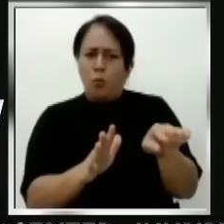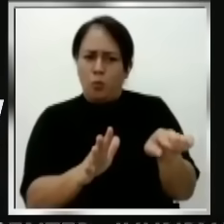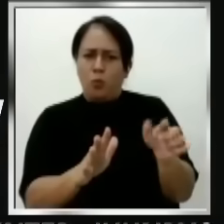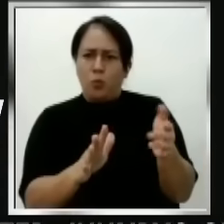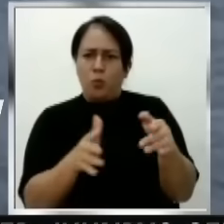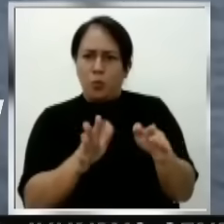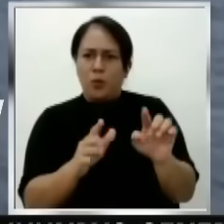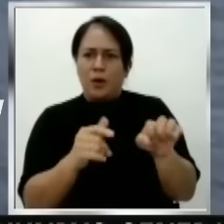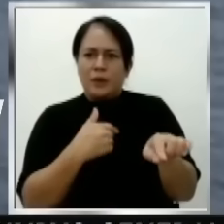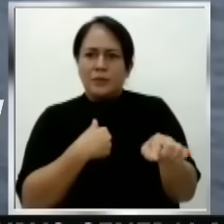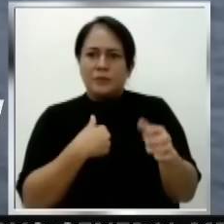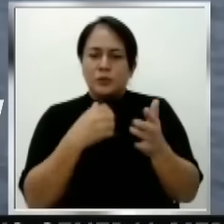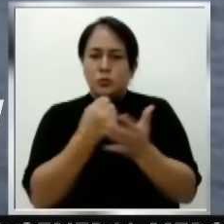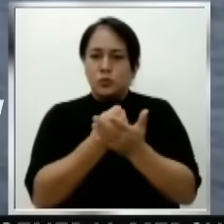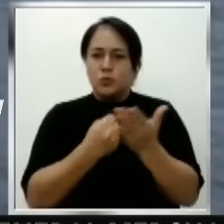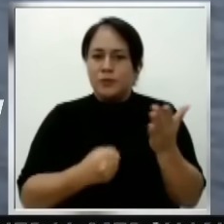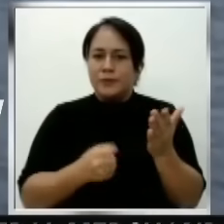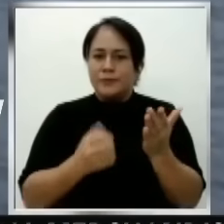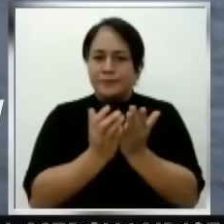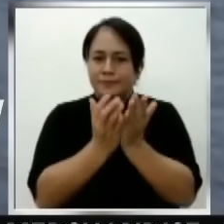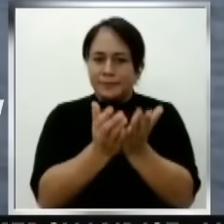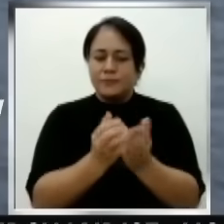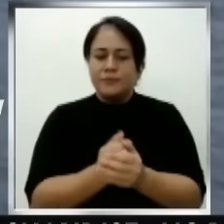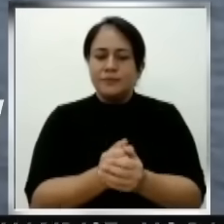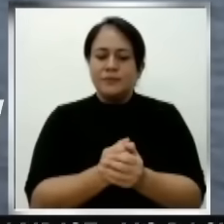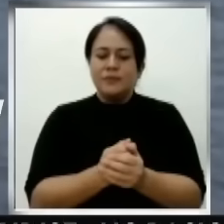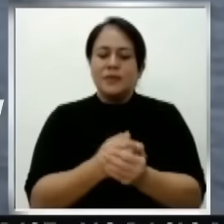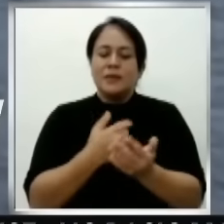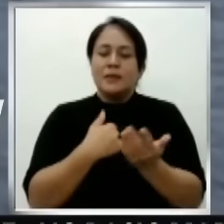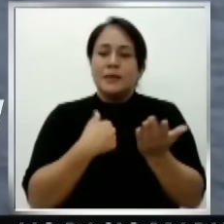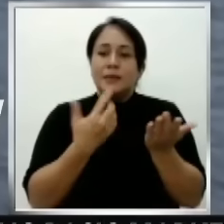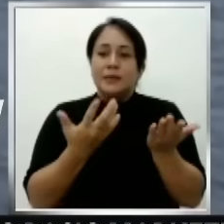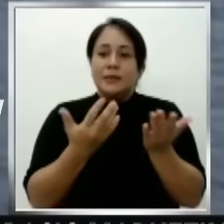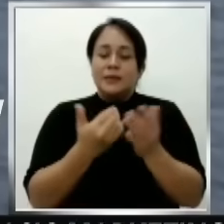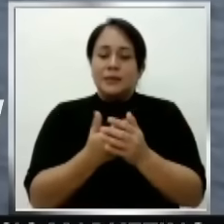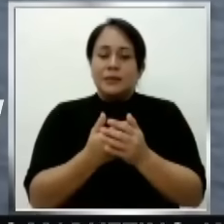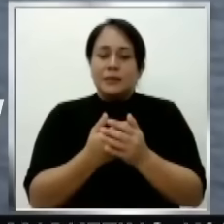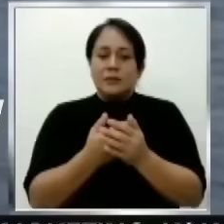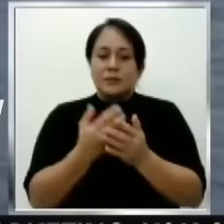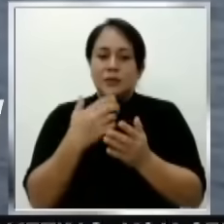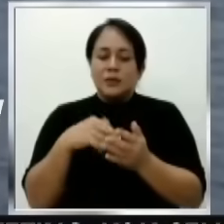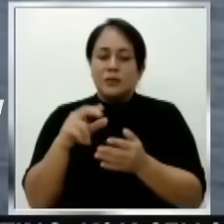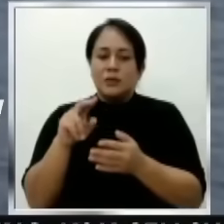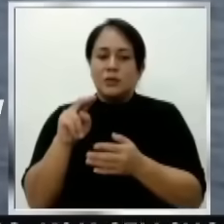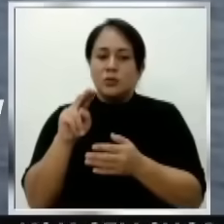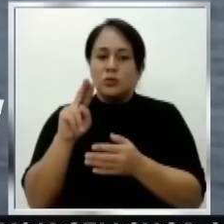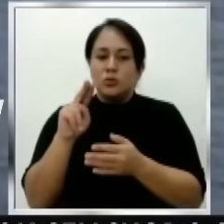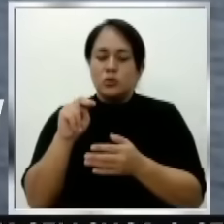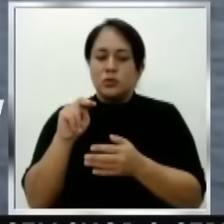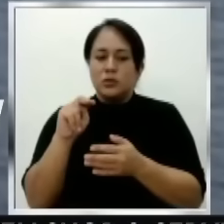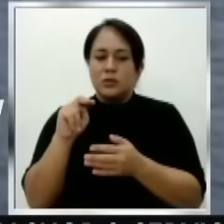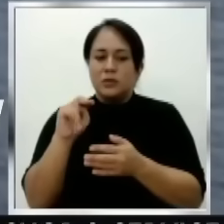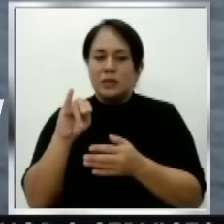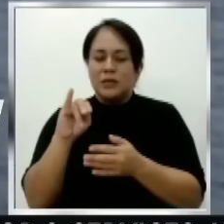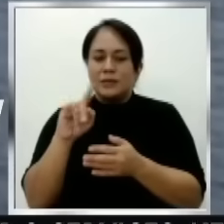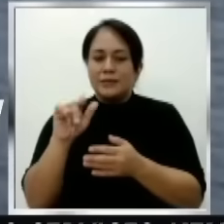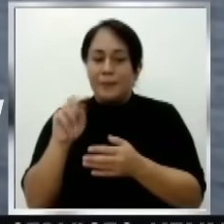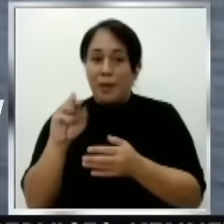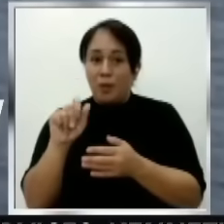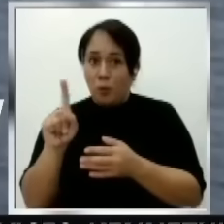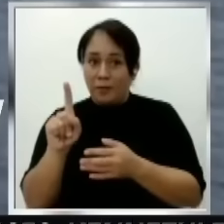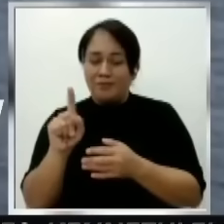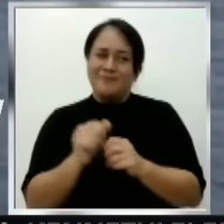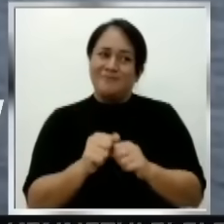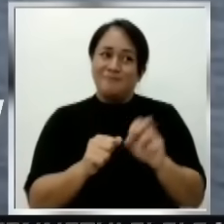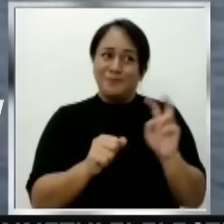resupply ships, UNIMAY 1, and Unisamay 2 to